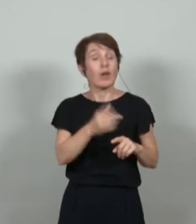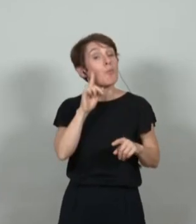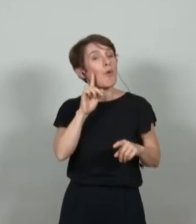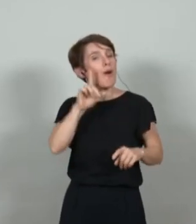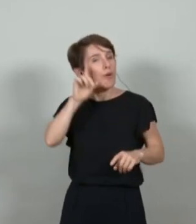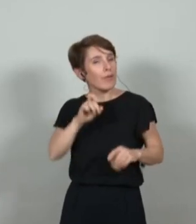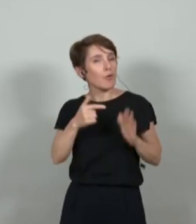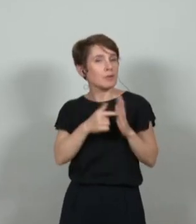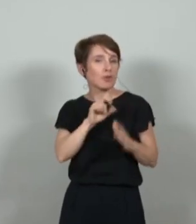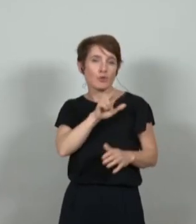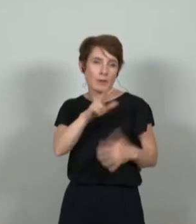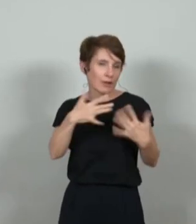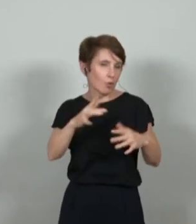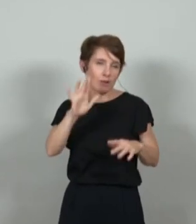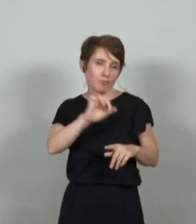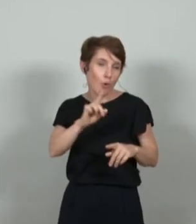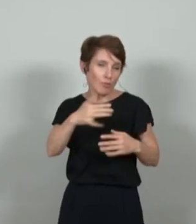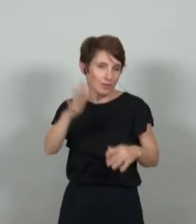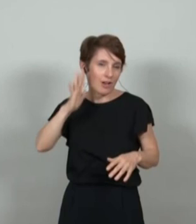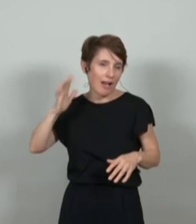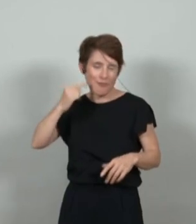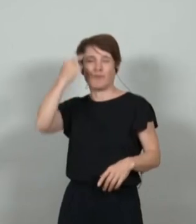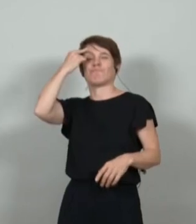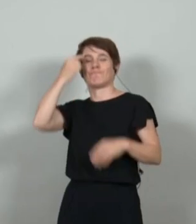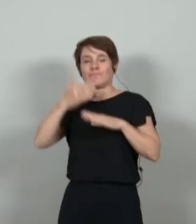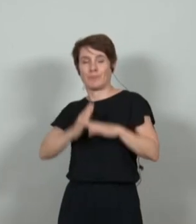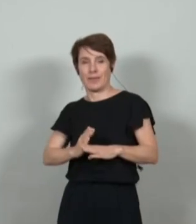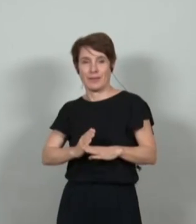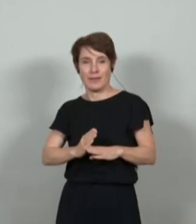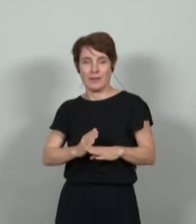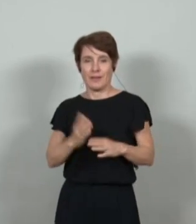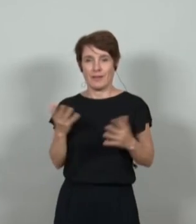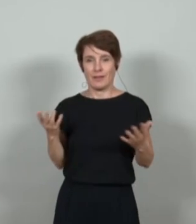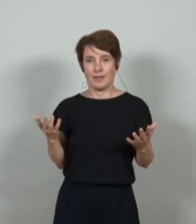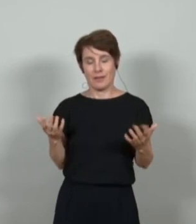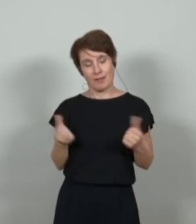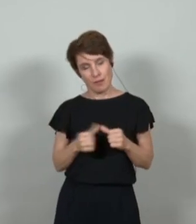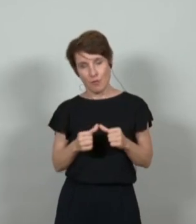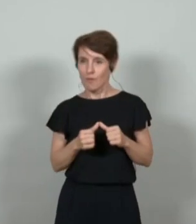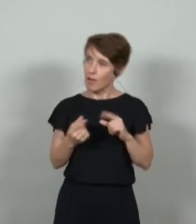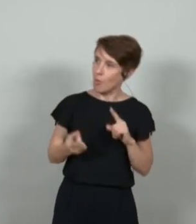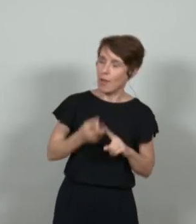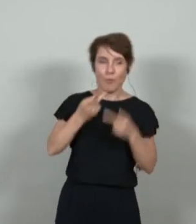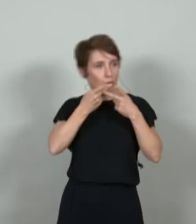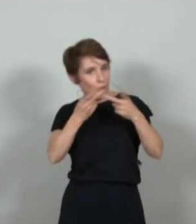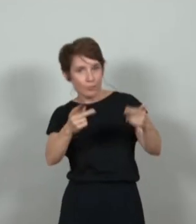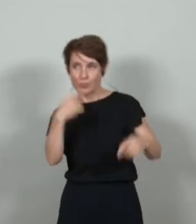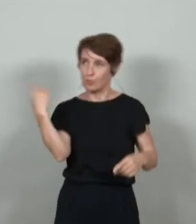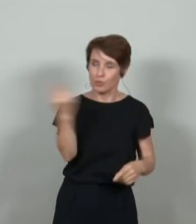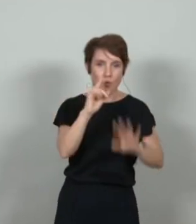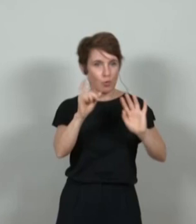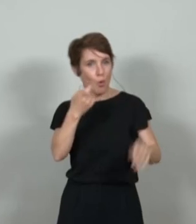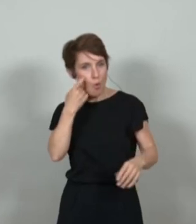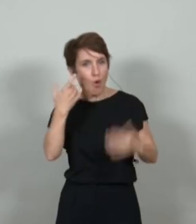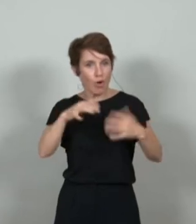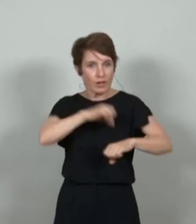nous préoccuper d'apiculture urbaine ceci étant il fallait aussi il nous semblait important de porter à connaissance l'ensemble des des actions déjà